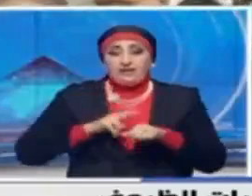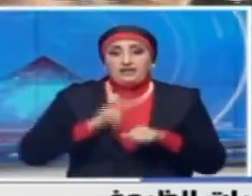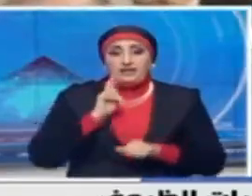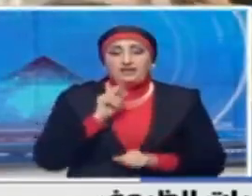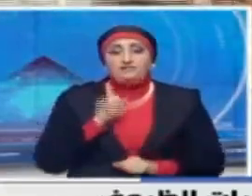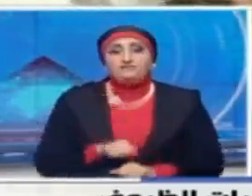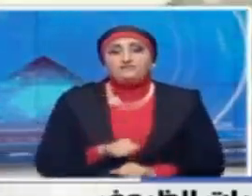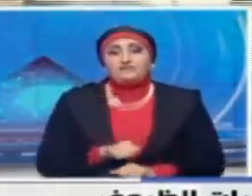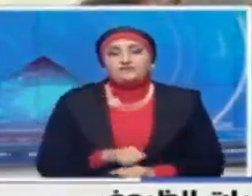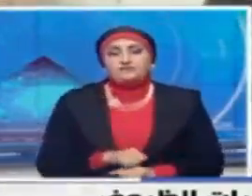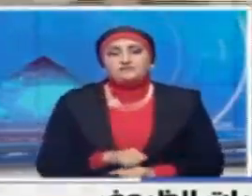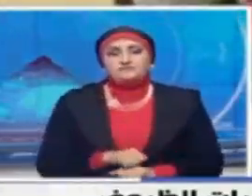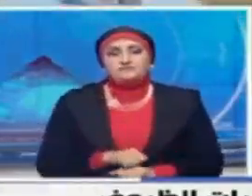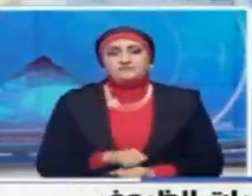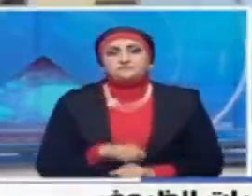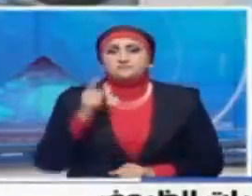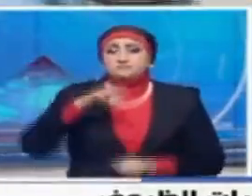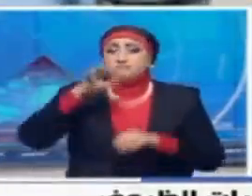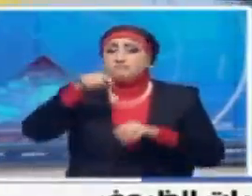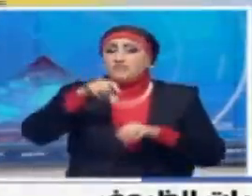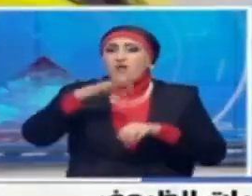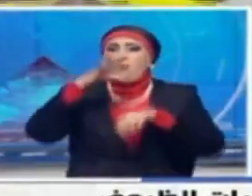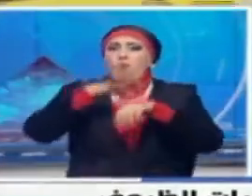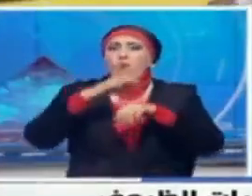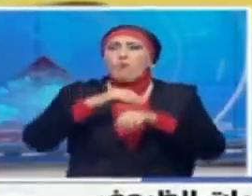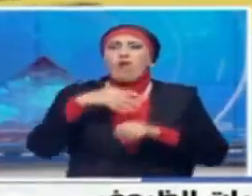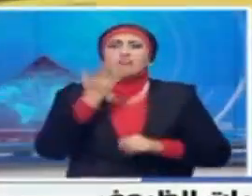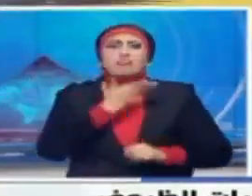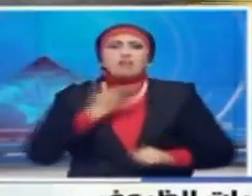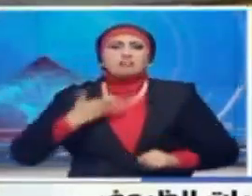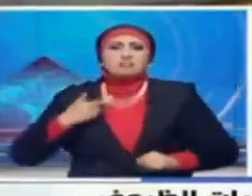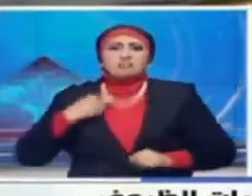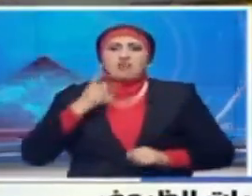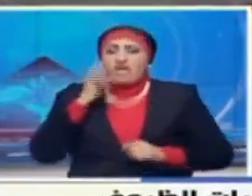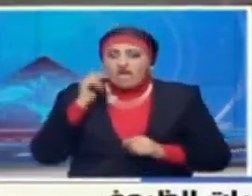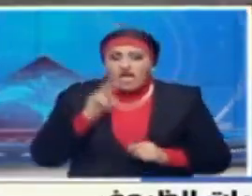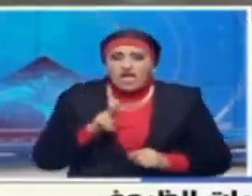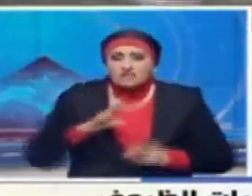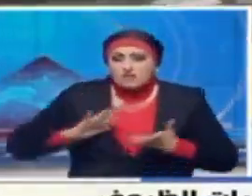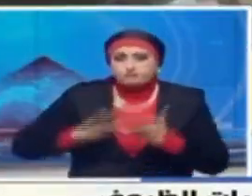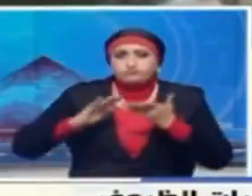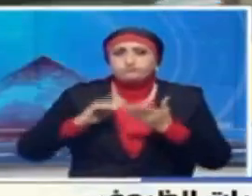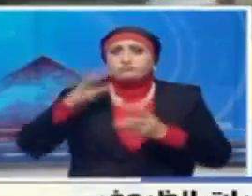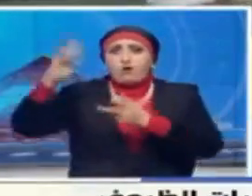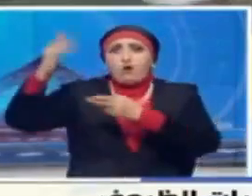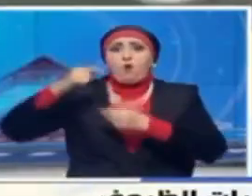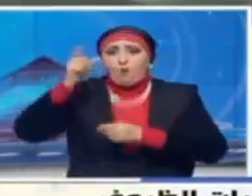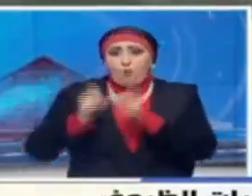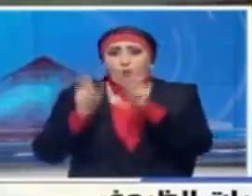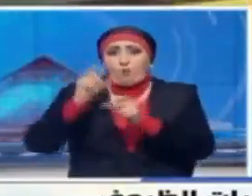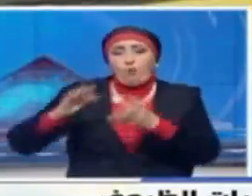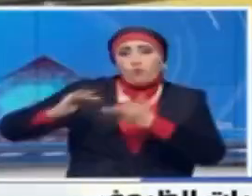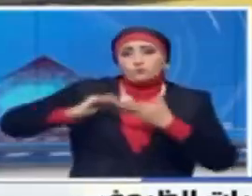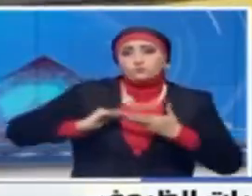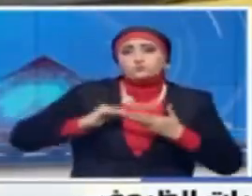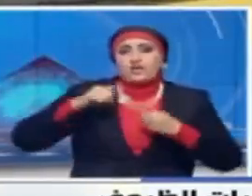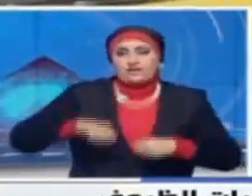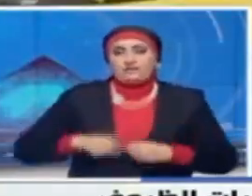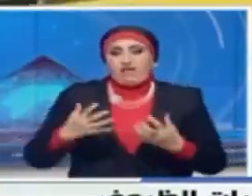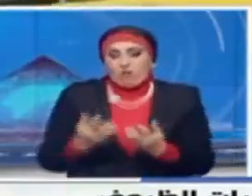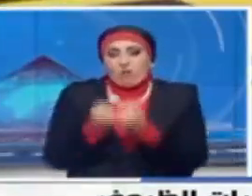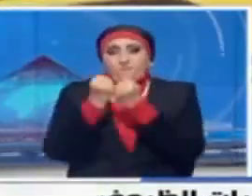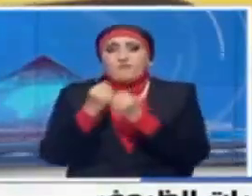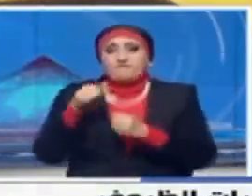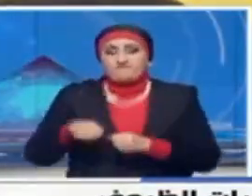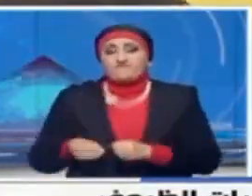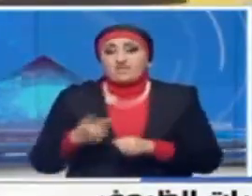المصاب. لو المصاب أقدر أن أنا أخرجه بخرجه، ما أقدرش أخرجه بستعين بأفراد دفاع المدني الموجودين معايا عشان المصاب يخرج